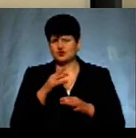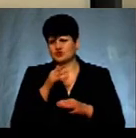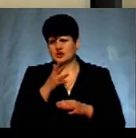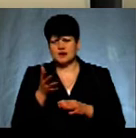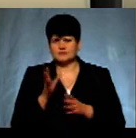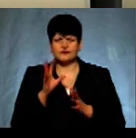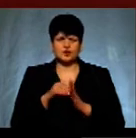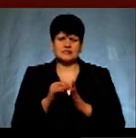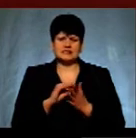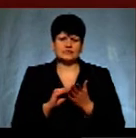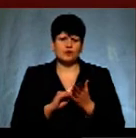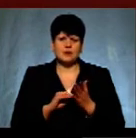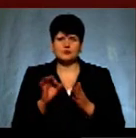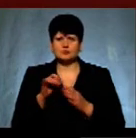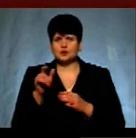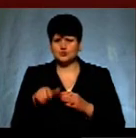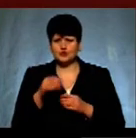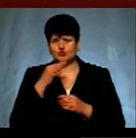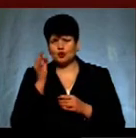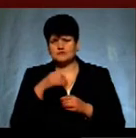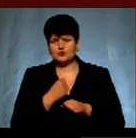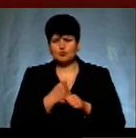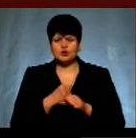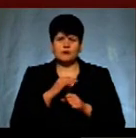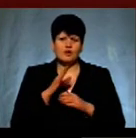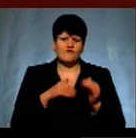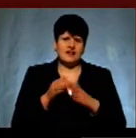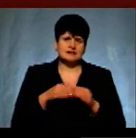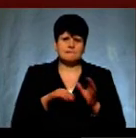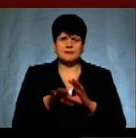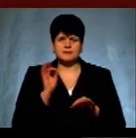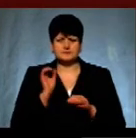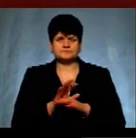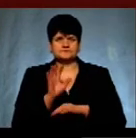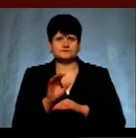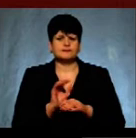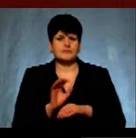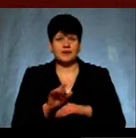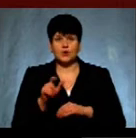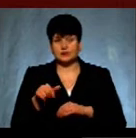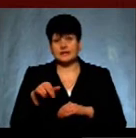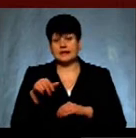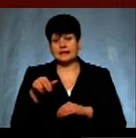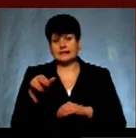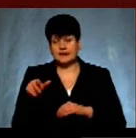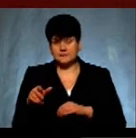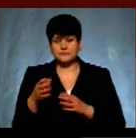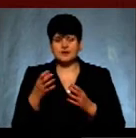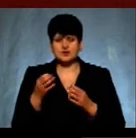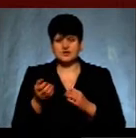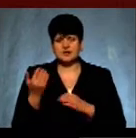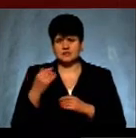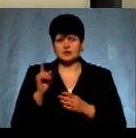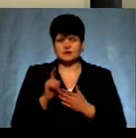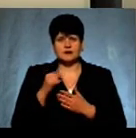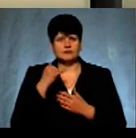він носить інформацію про особу, про досвід роботи, про професію, підбирає вакансію, дає направлення. І людина йде, перед тим він ще повинен